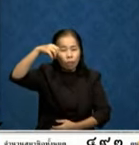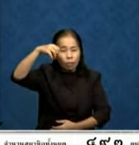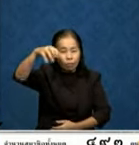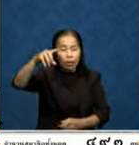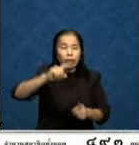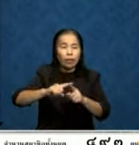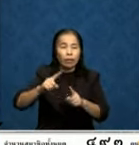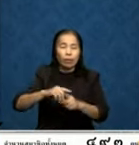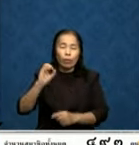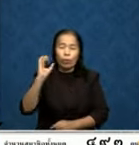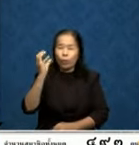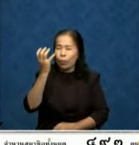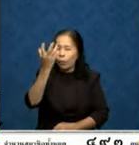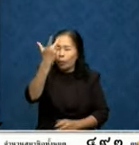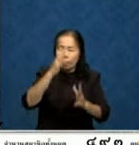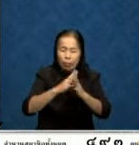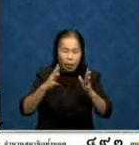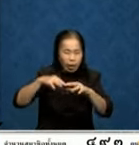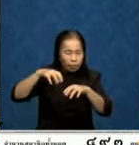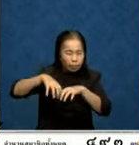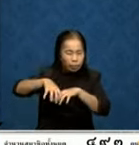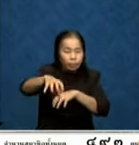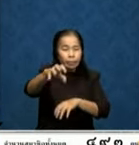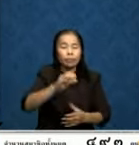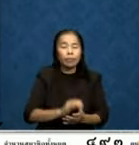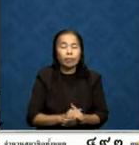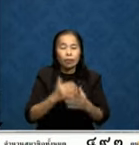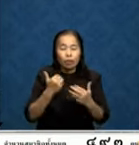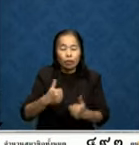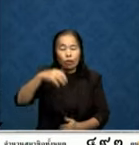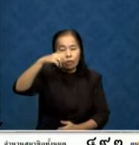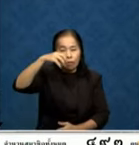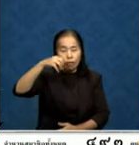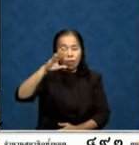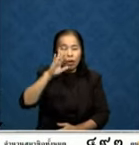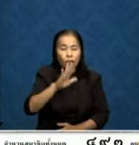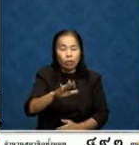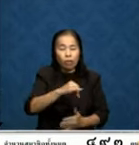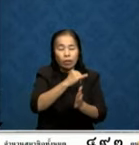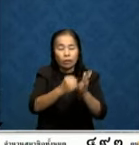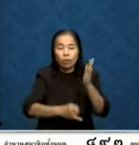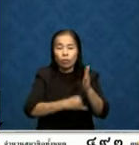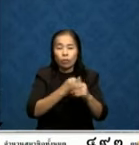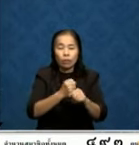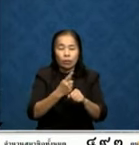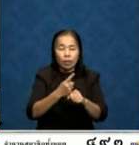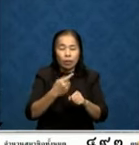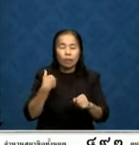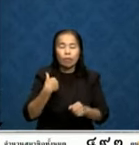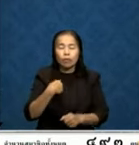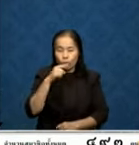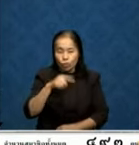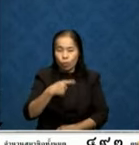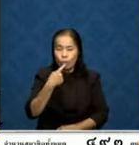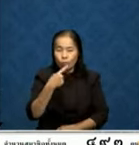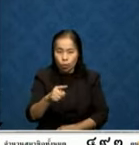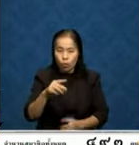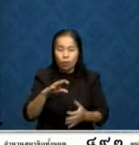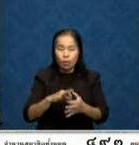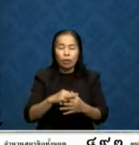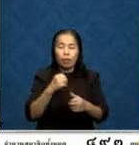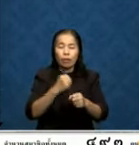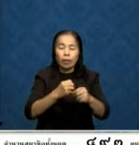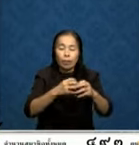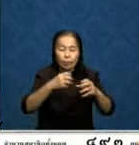ฟฟ้าจะวิ่งเต็มถนนเรามีการไฟฟ้าฝ่ายผลิตซึ่งก็ยังวนอยู่กับพลังงานจากฟอสซิลนะ